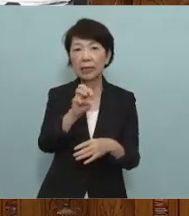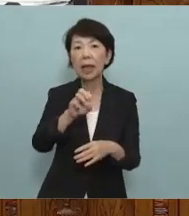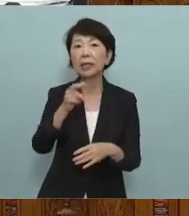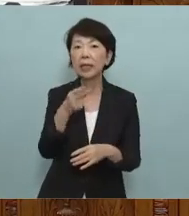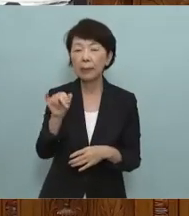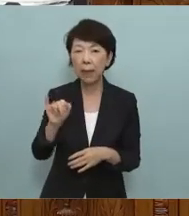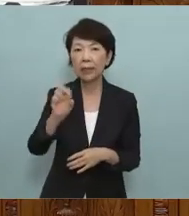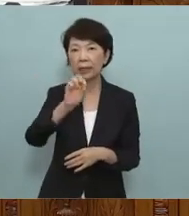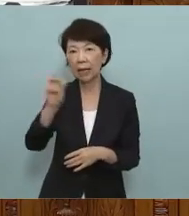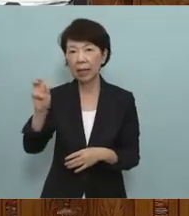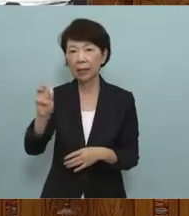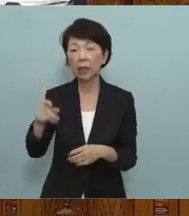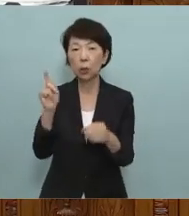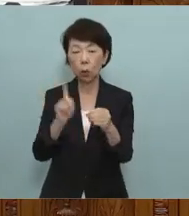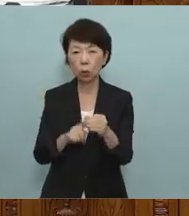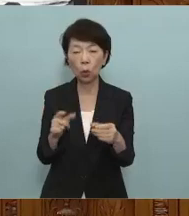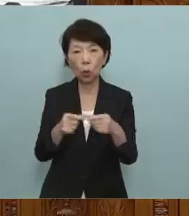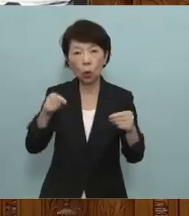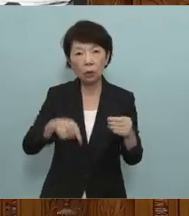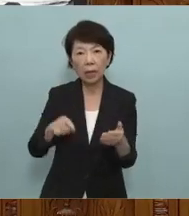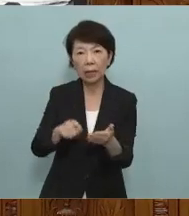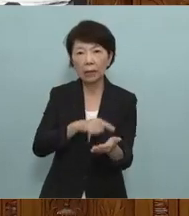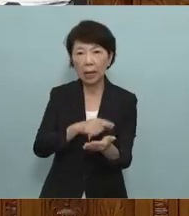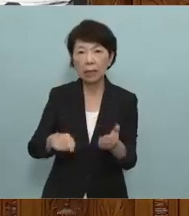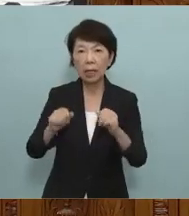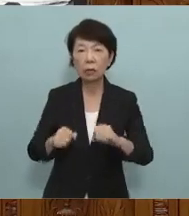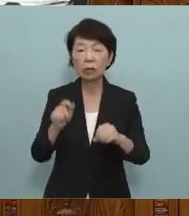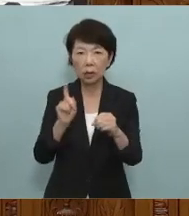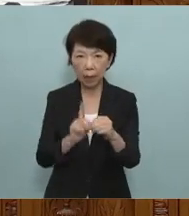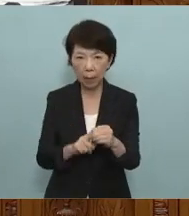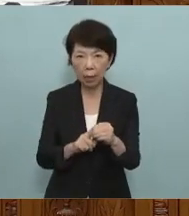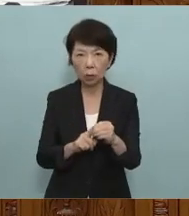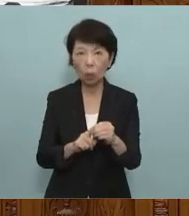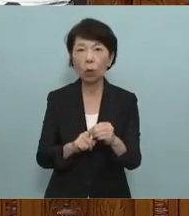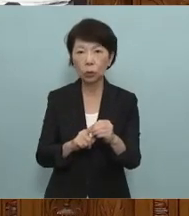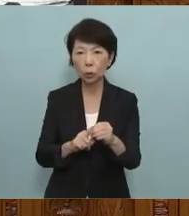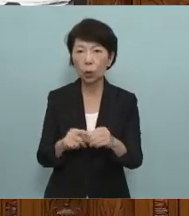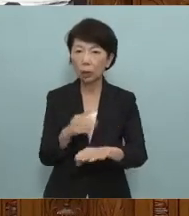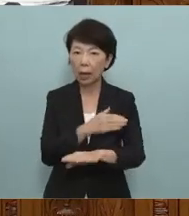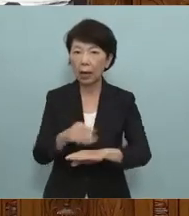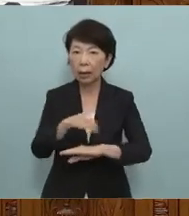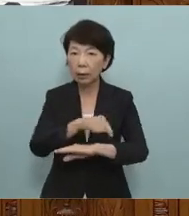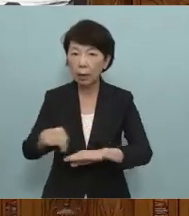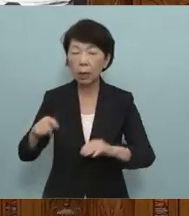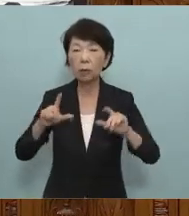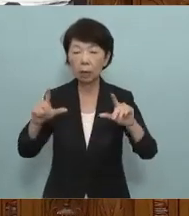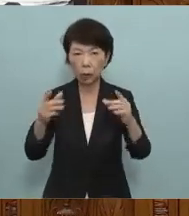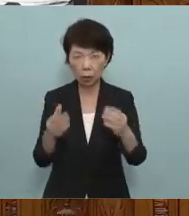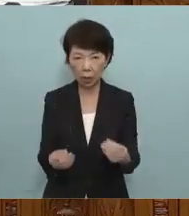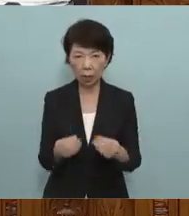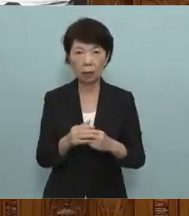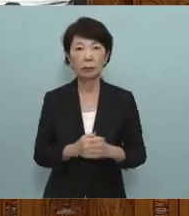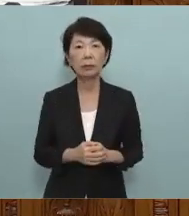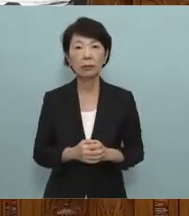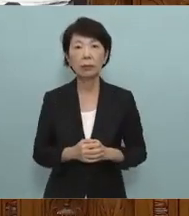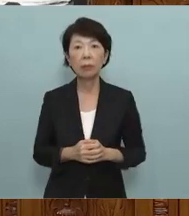30×30 目標を国内で達成していくためのロードマップを公表いたしました。